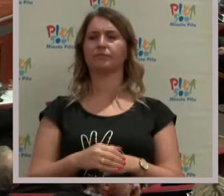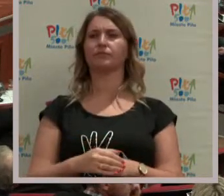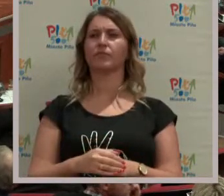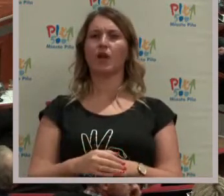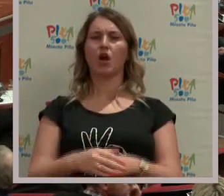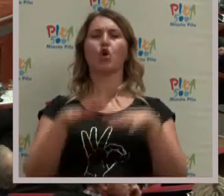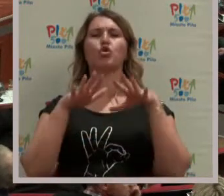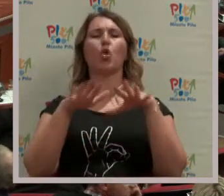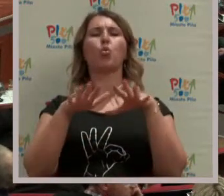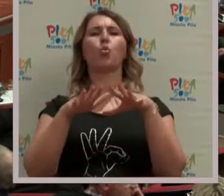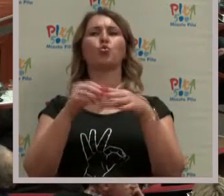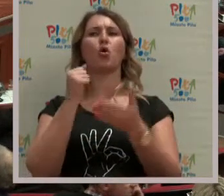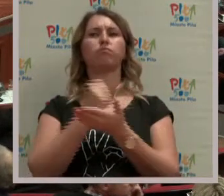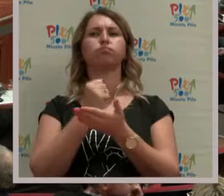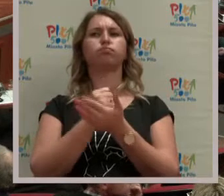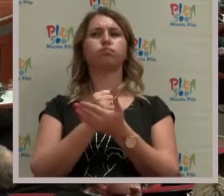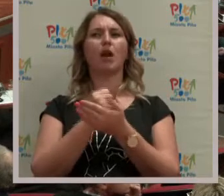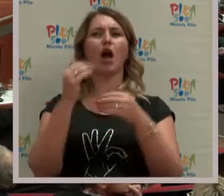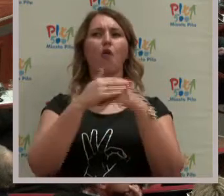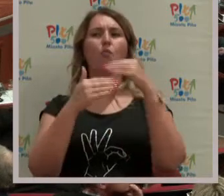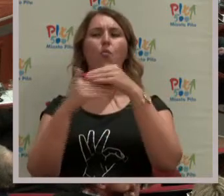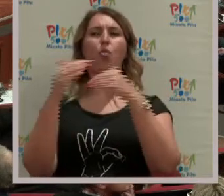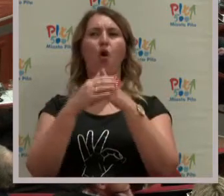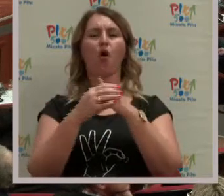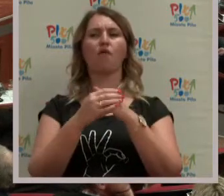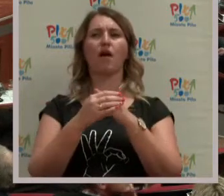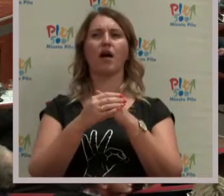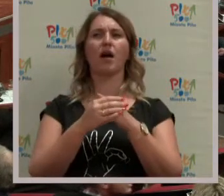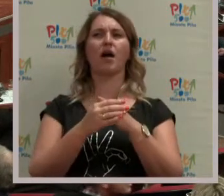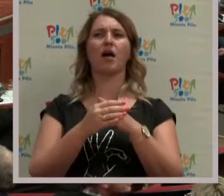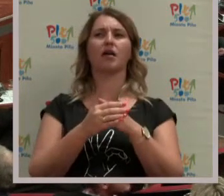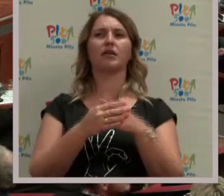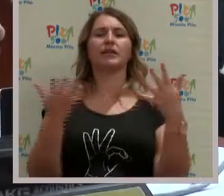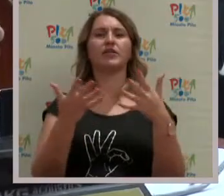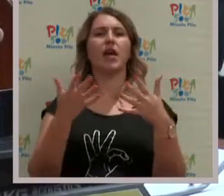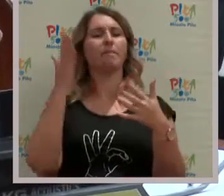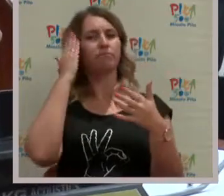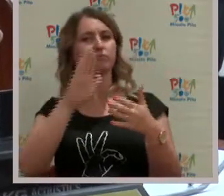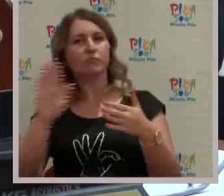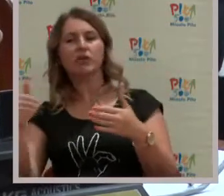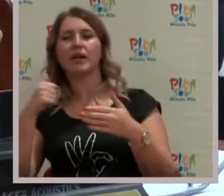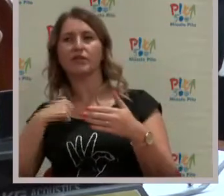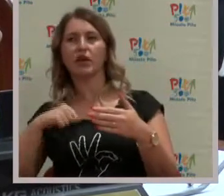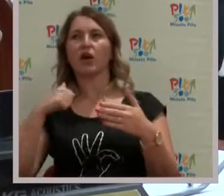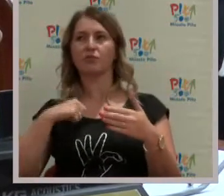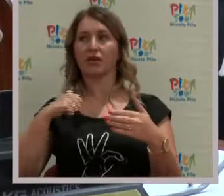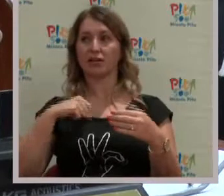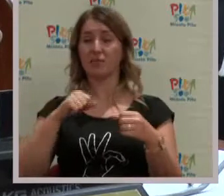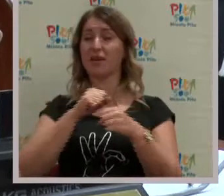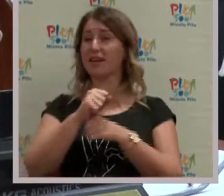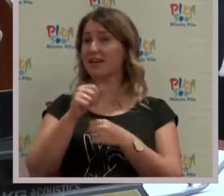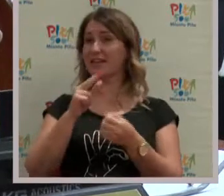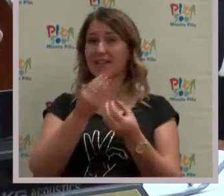inwestycyjnych które są oczekiwane przez naszych mieszkańców przez nas jest znacznie więcej niż